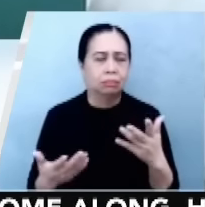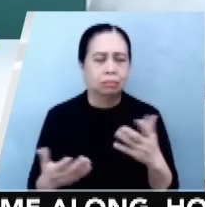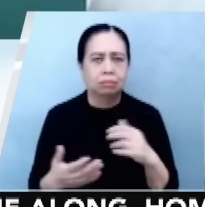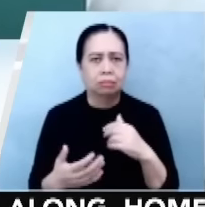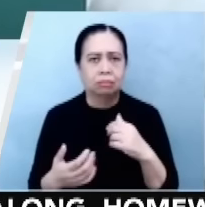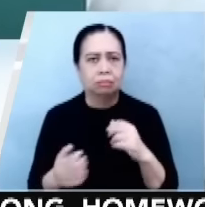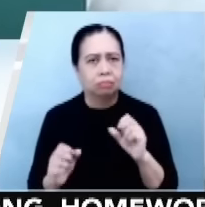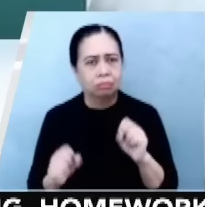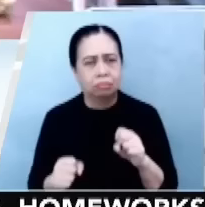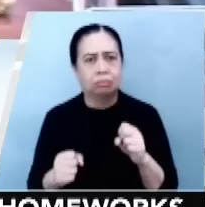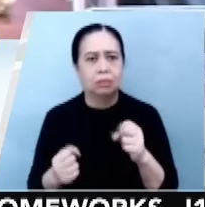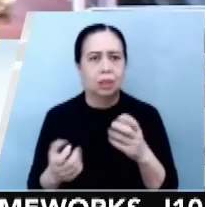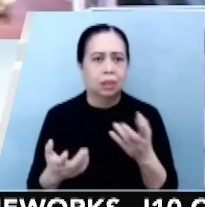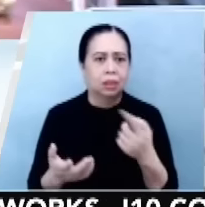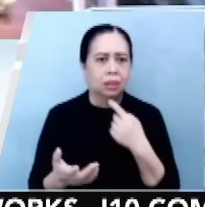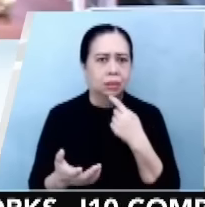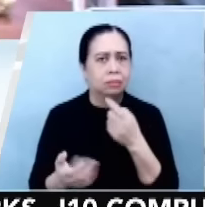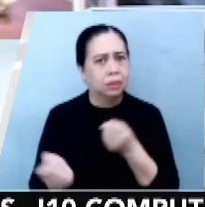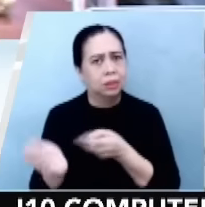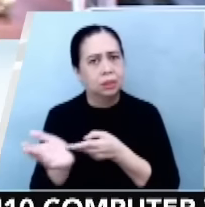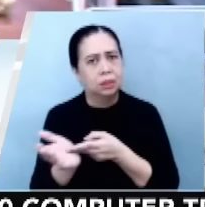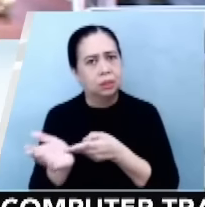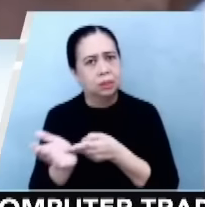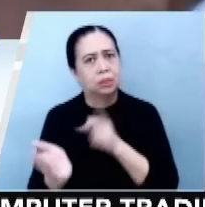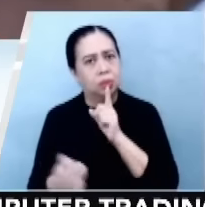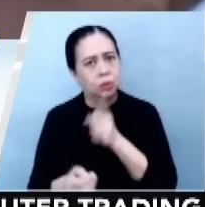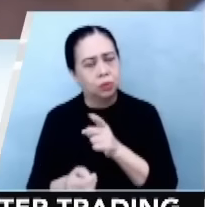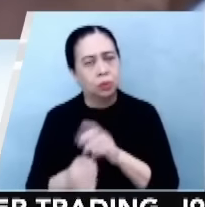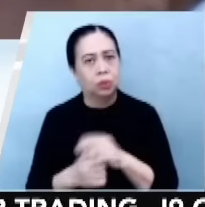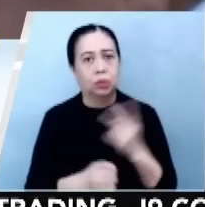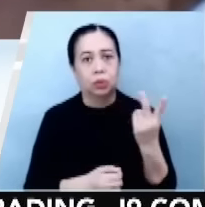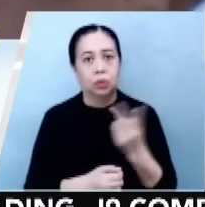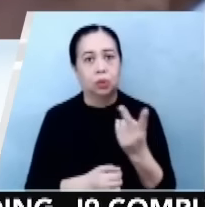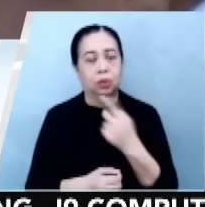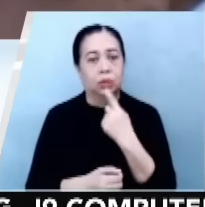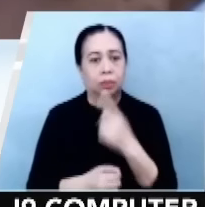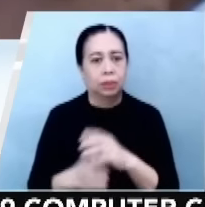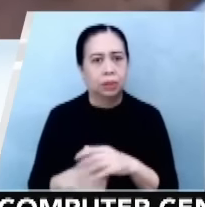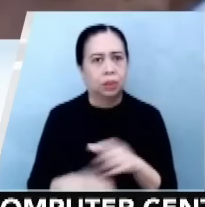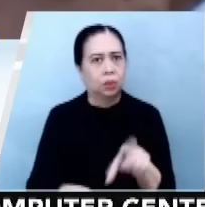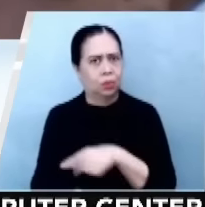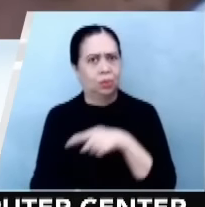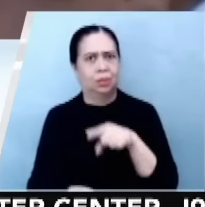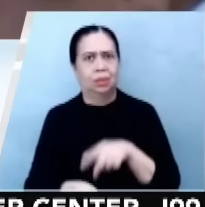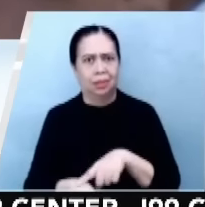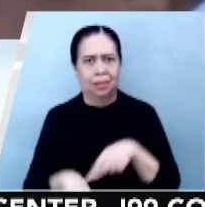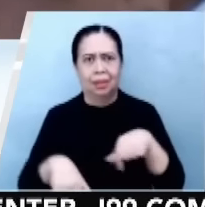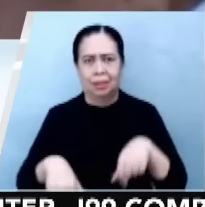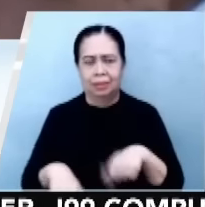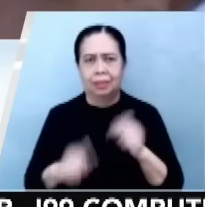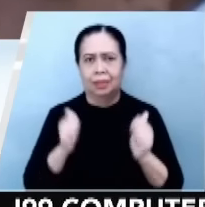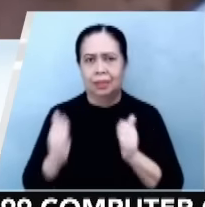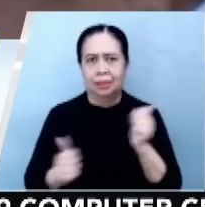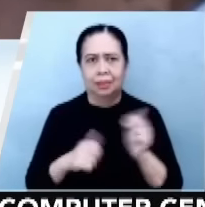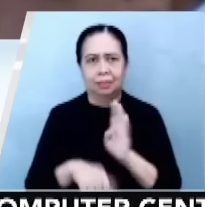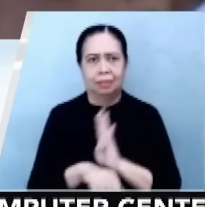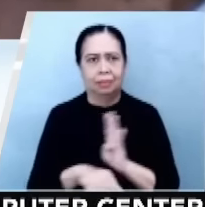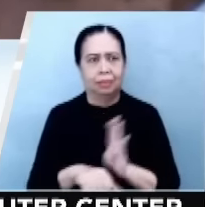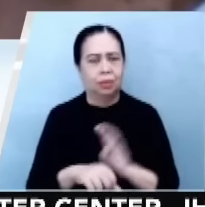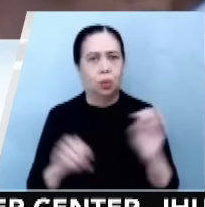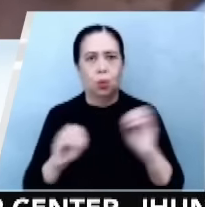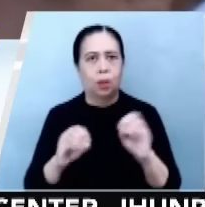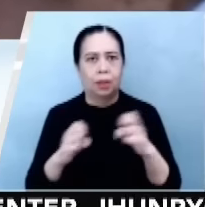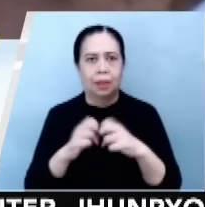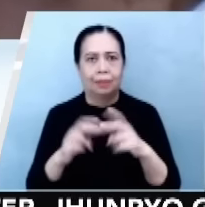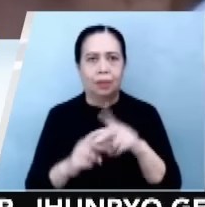na magsabi ng totoo. Dagdag ng dalawa, sa tinagal-dagal namin sa industriya, wala po kahit na isang